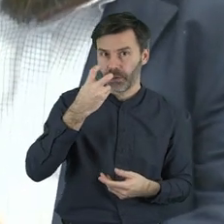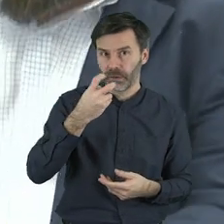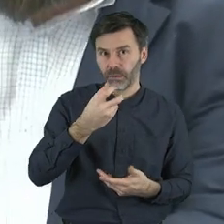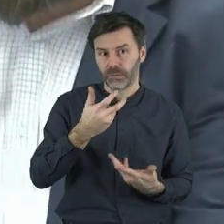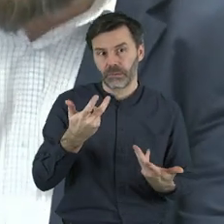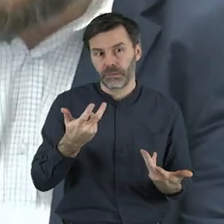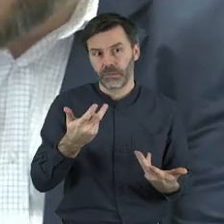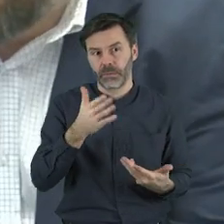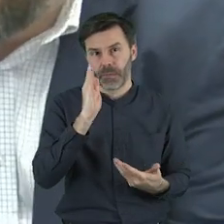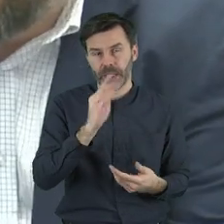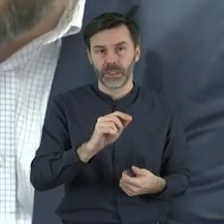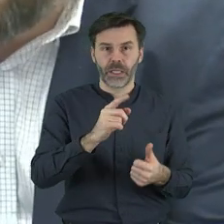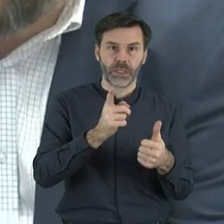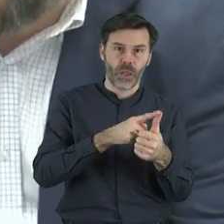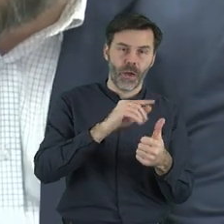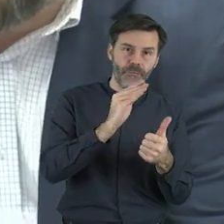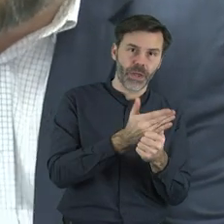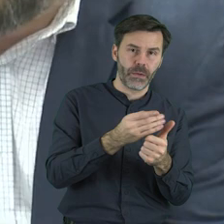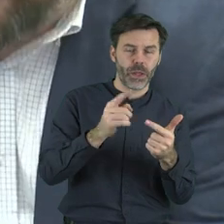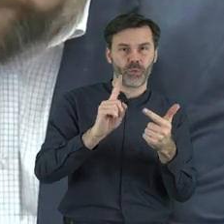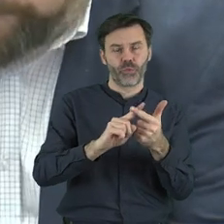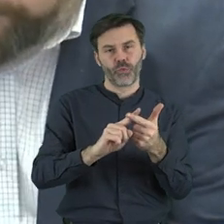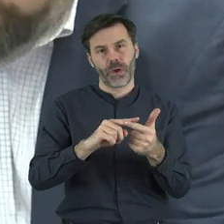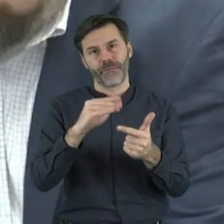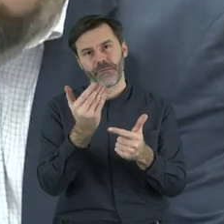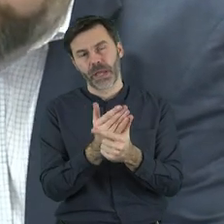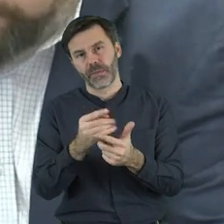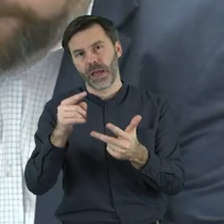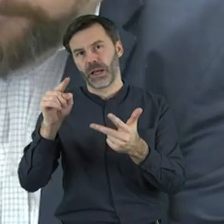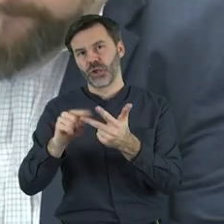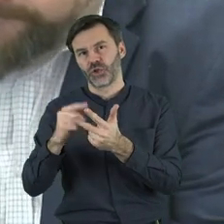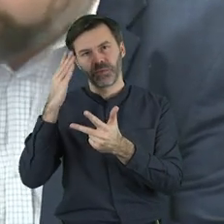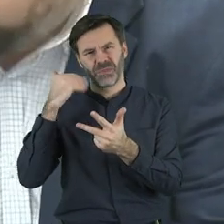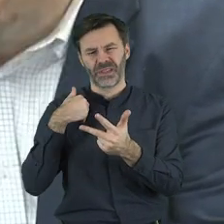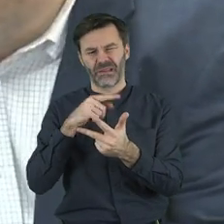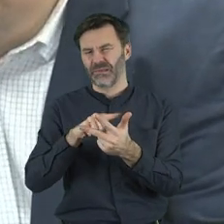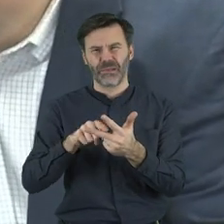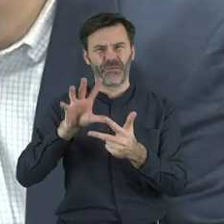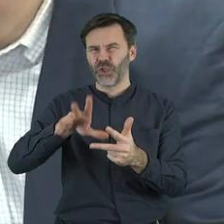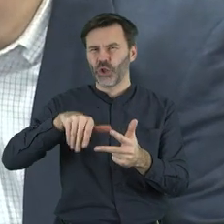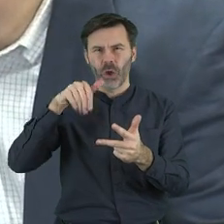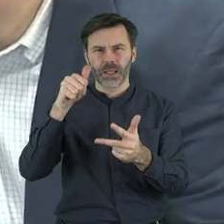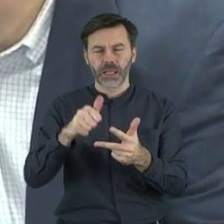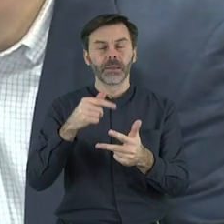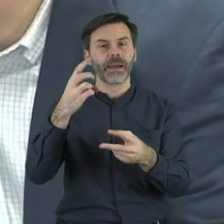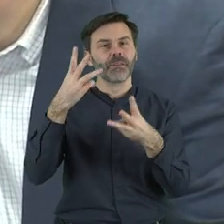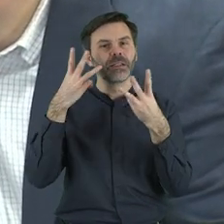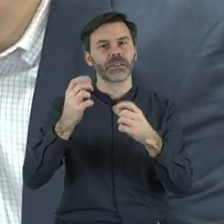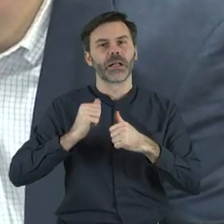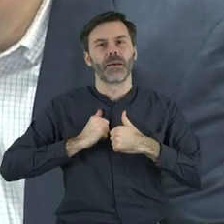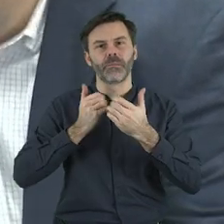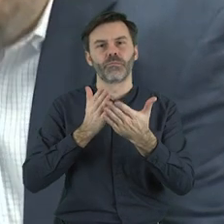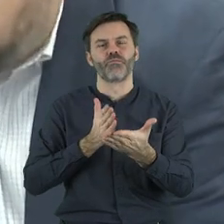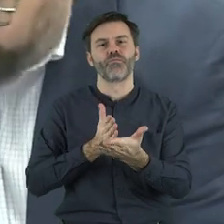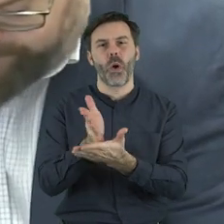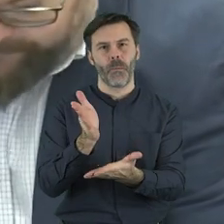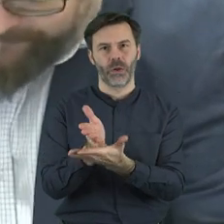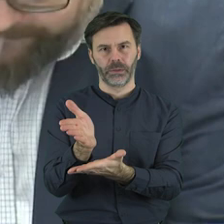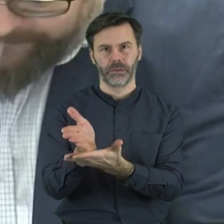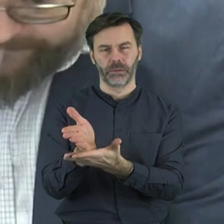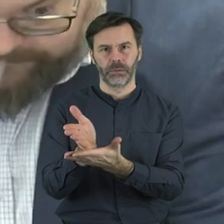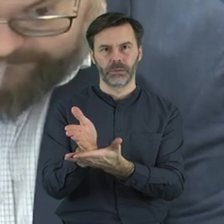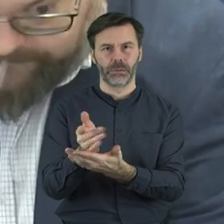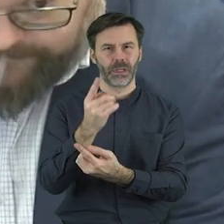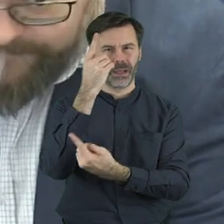to, żeby ta usługa była zapewniona, bo myślę, że każdy w naszej rodzinie miał, ma lub będzie